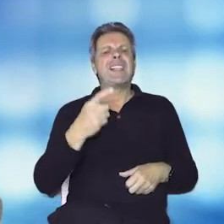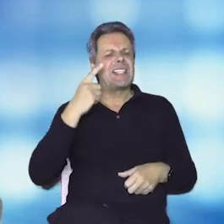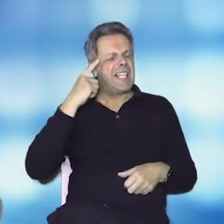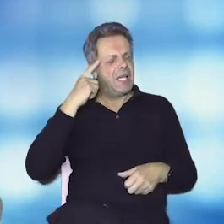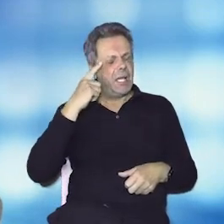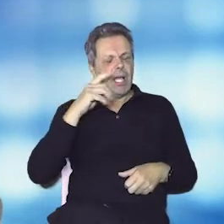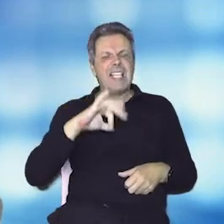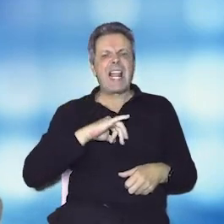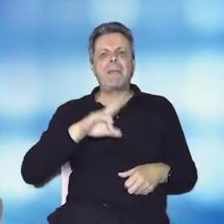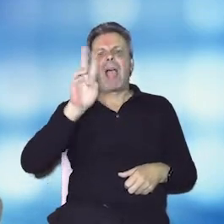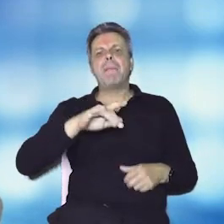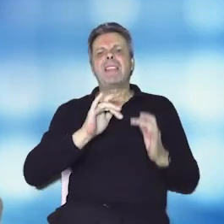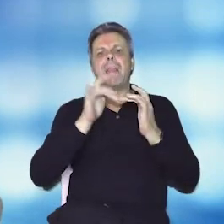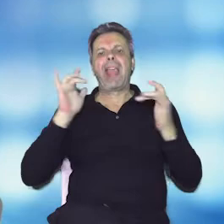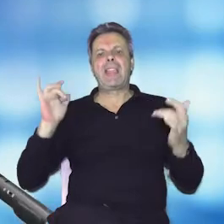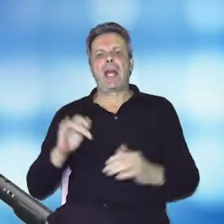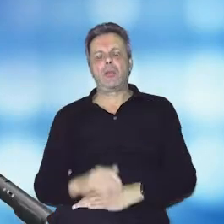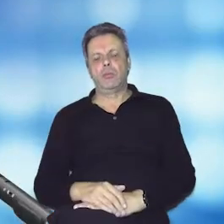internetu.